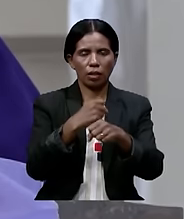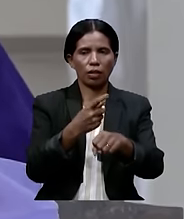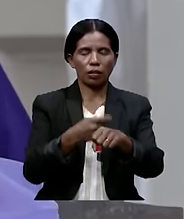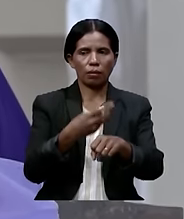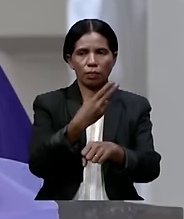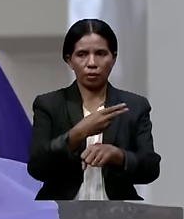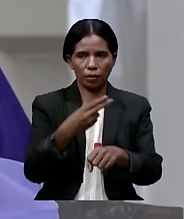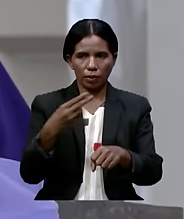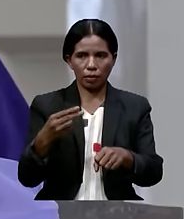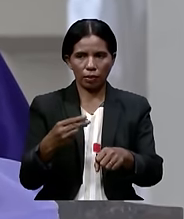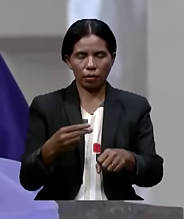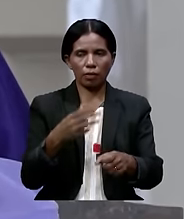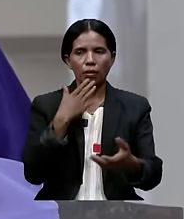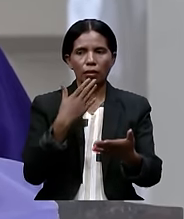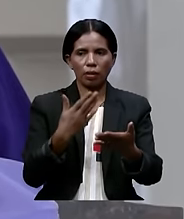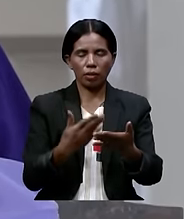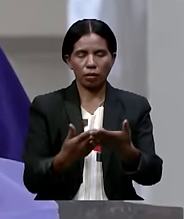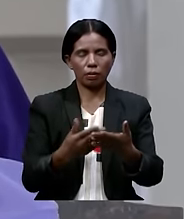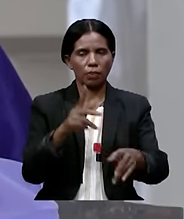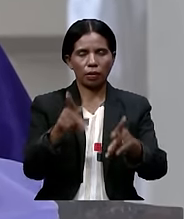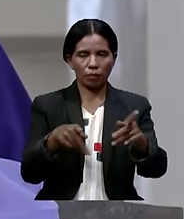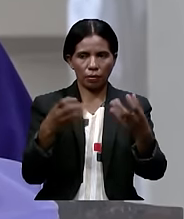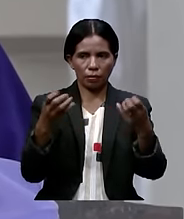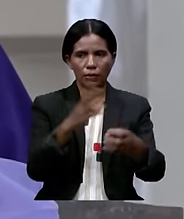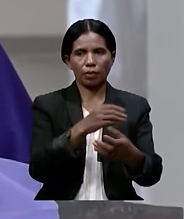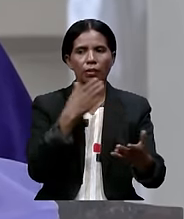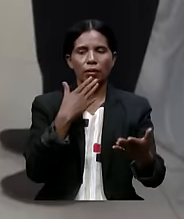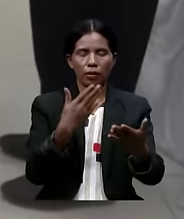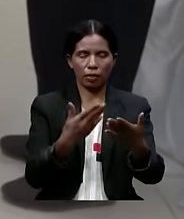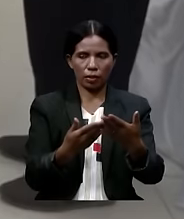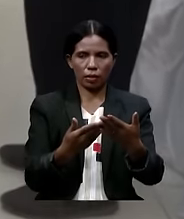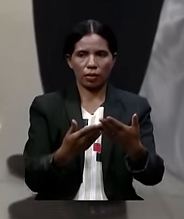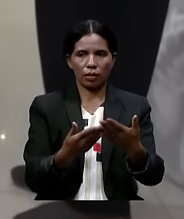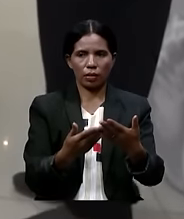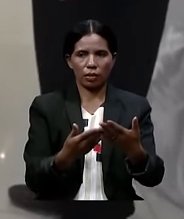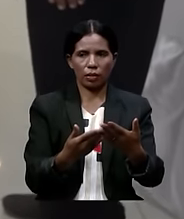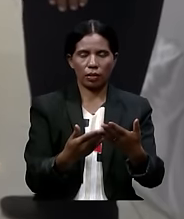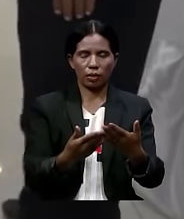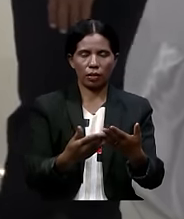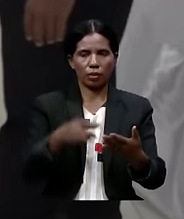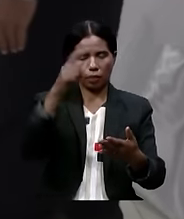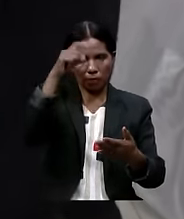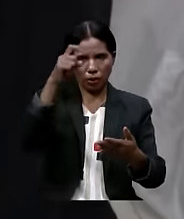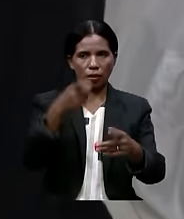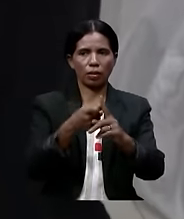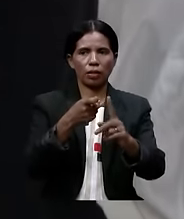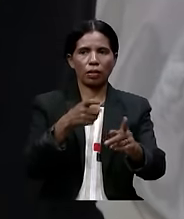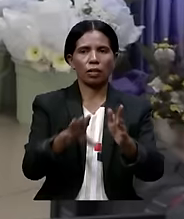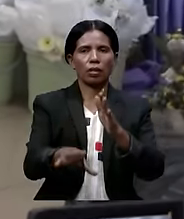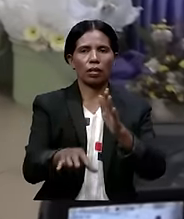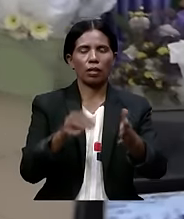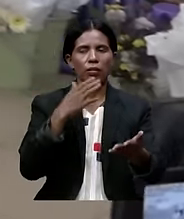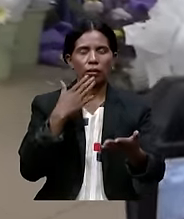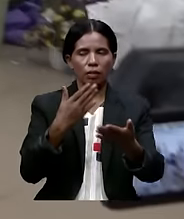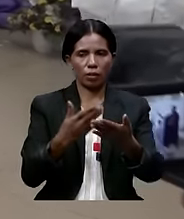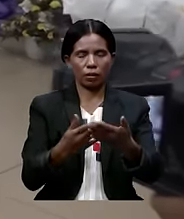Nia, benefício da Timor-Lambar, Debe me jetan matene, jeta inteligencia, jeta mosa pedía en San